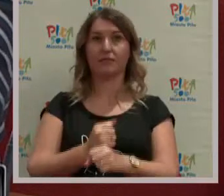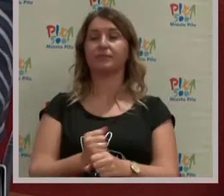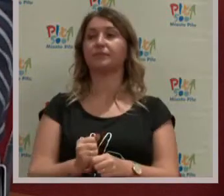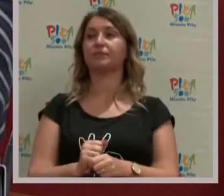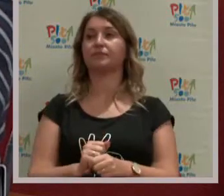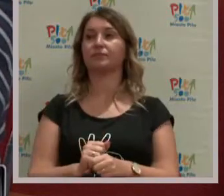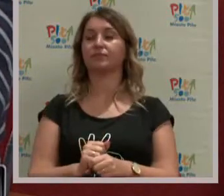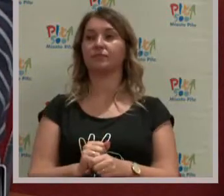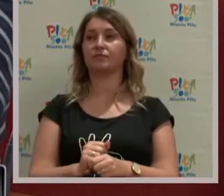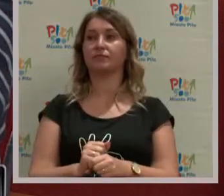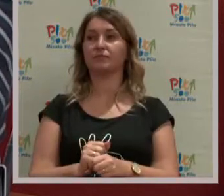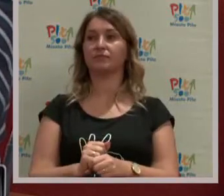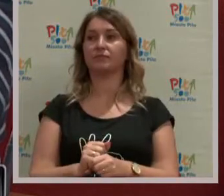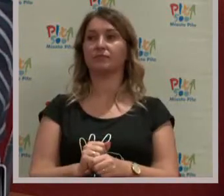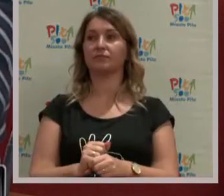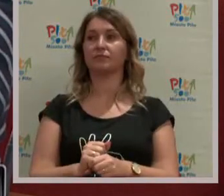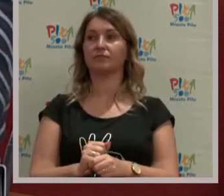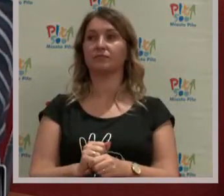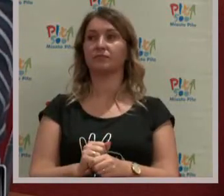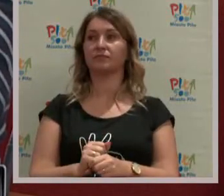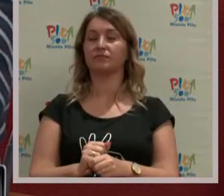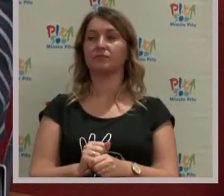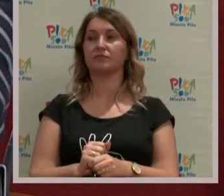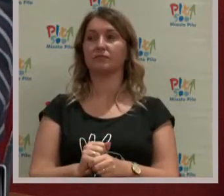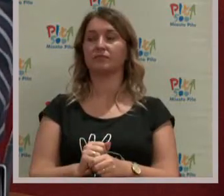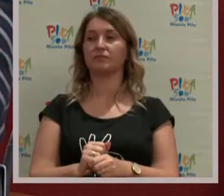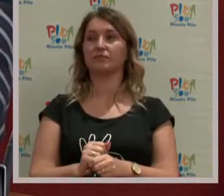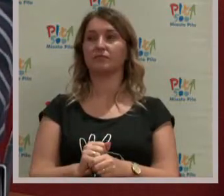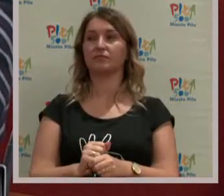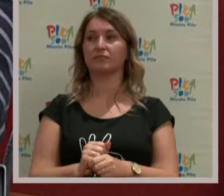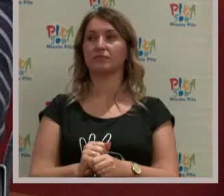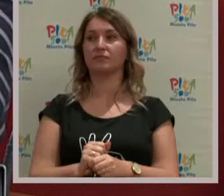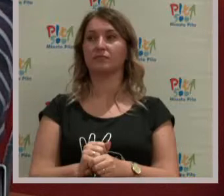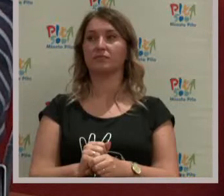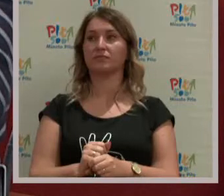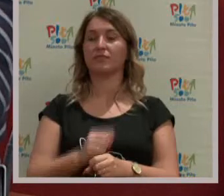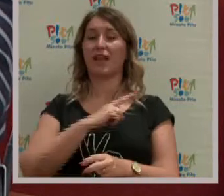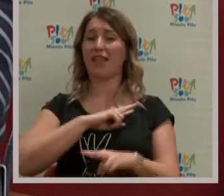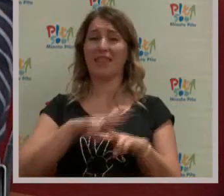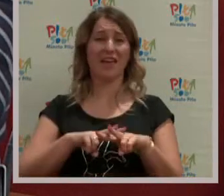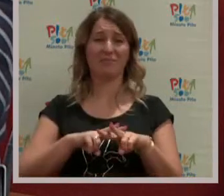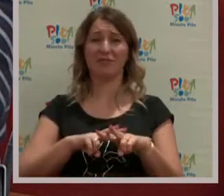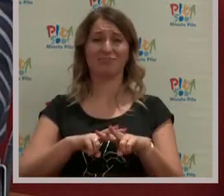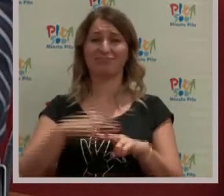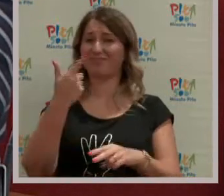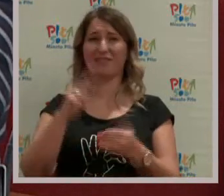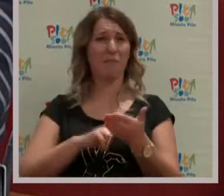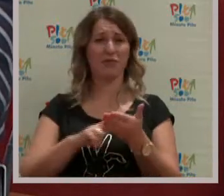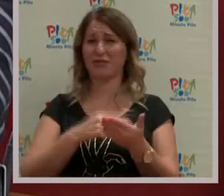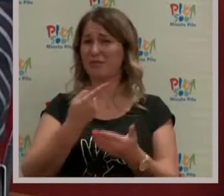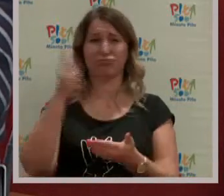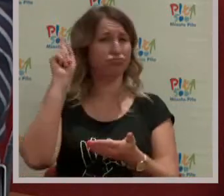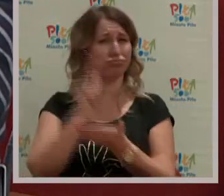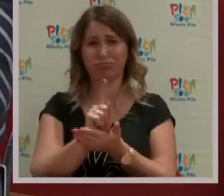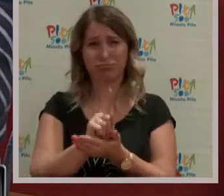gotowi aby spotkać się w trybie dodatkowym czy natychmiastowym natomiast termin powinien być realny i możliwy do wykonania